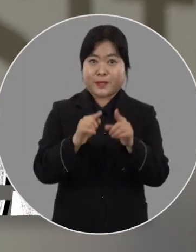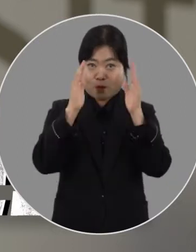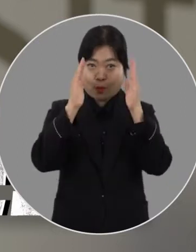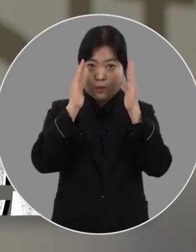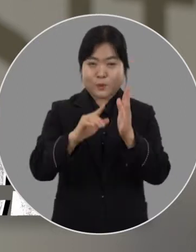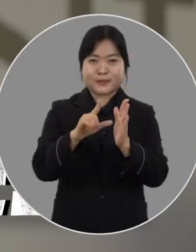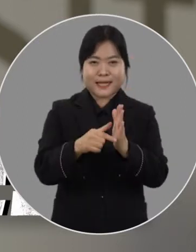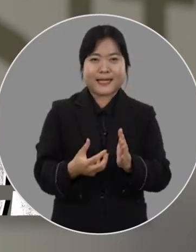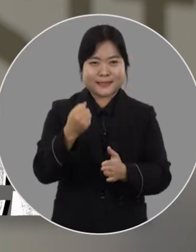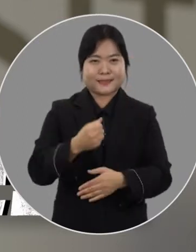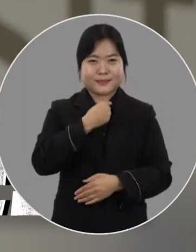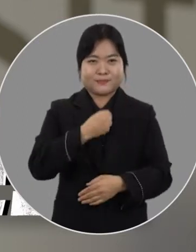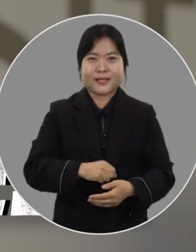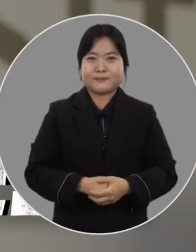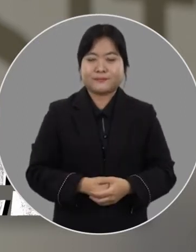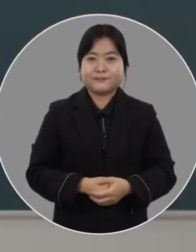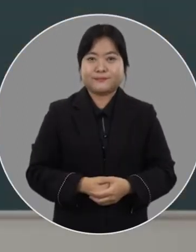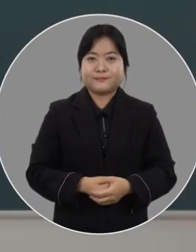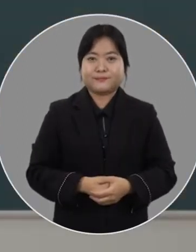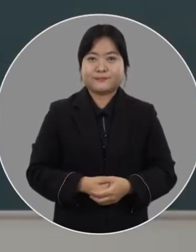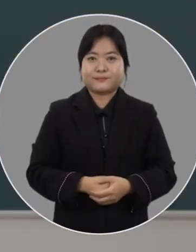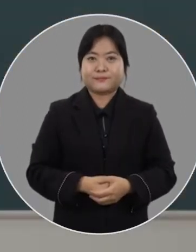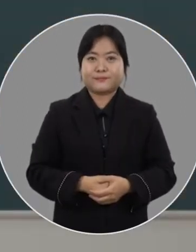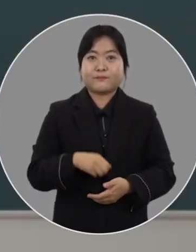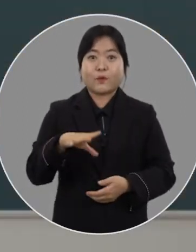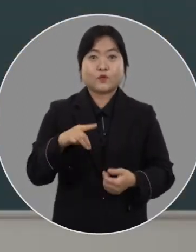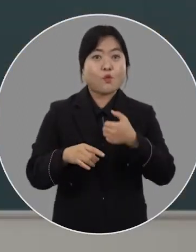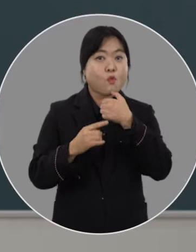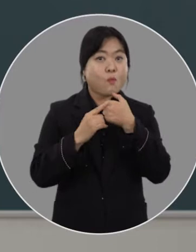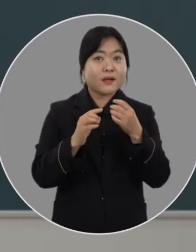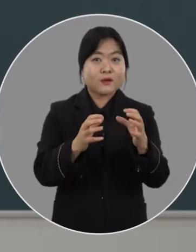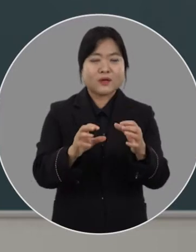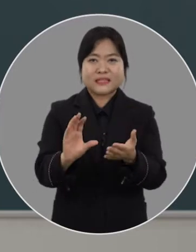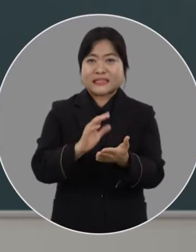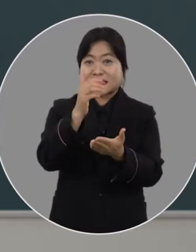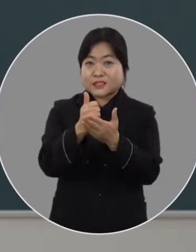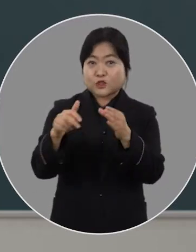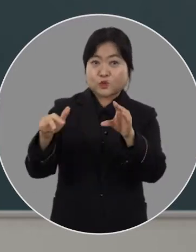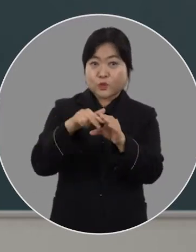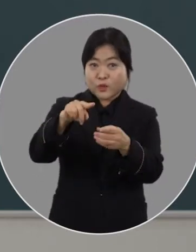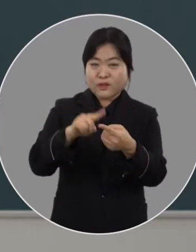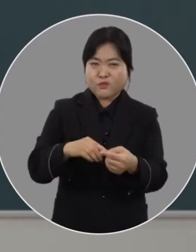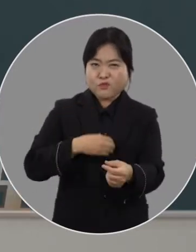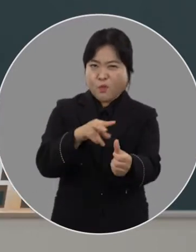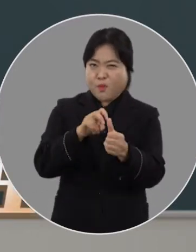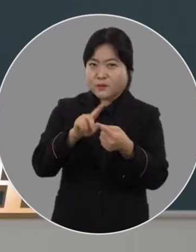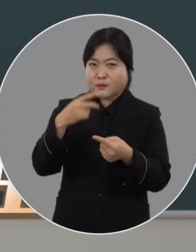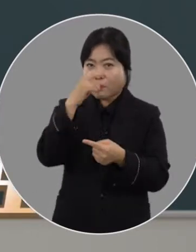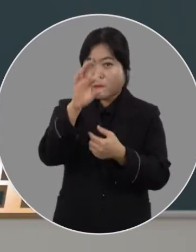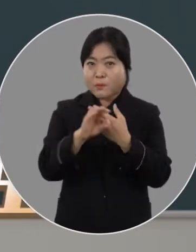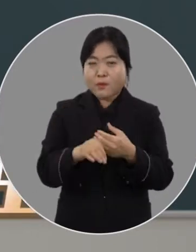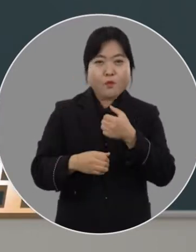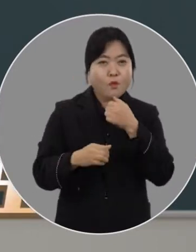공부해보는 시간을 갖도록 하겠습니다. 먼저 로마 제국의 그리스도교에 대한 혐오에 대해서 살펴보자면 로마